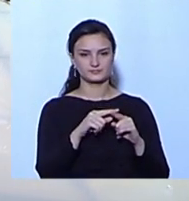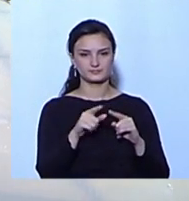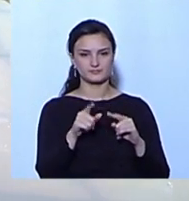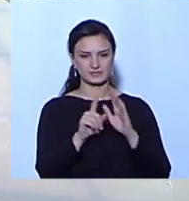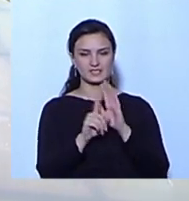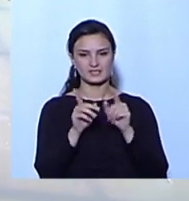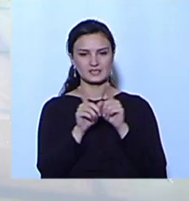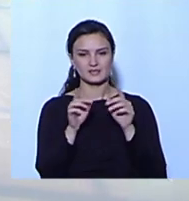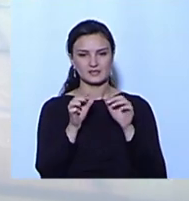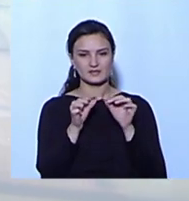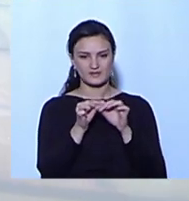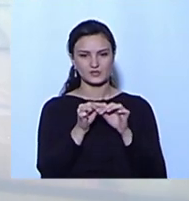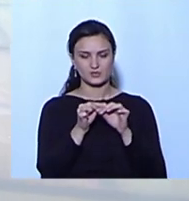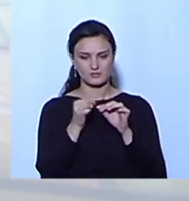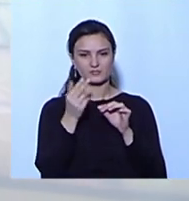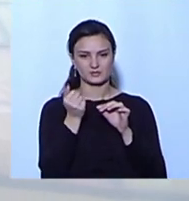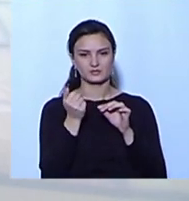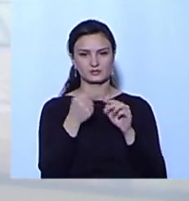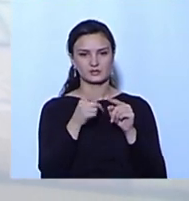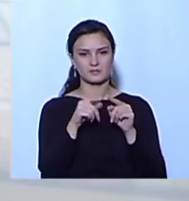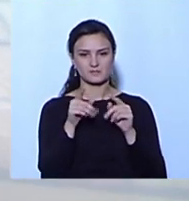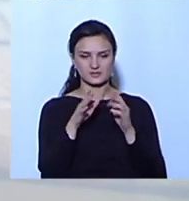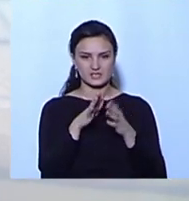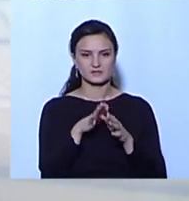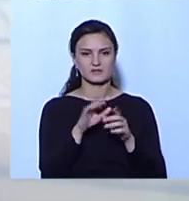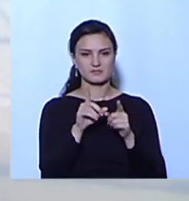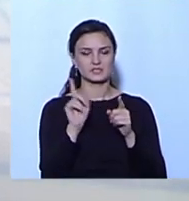ანუ დავიწროება ხდება ამ გზის და აი მარტივად რო ვთქვათ, აი ამას აწუება.